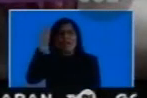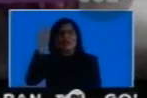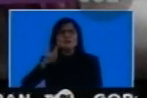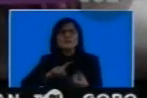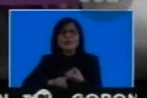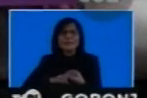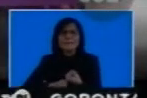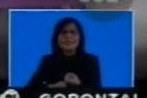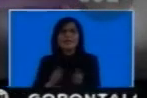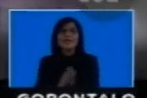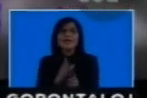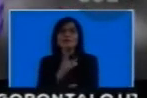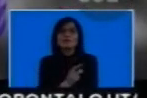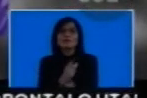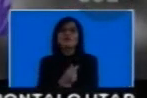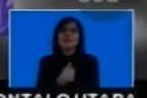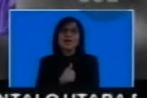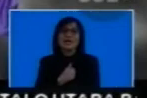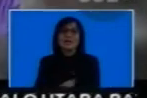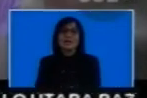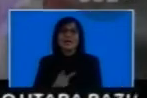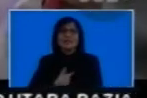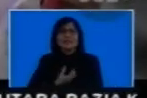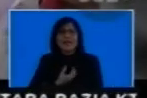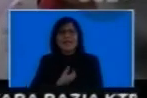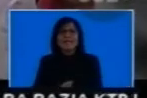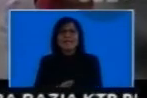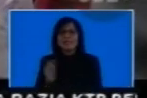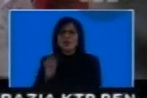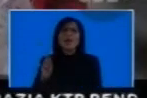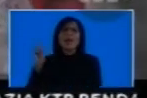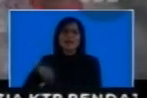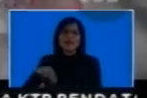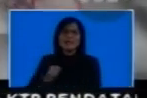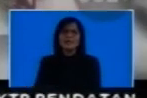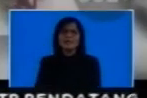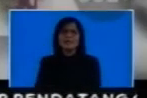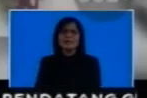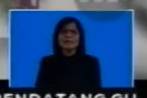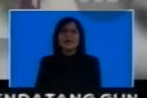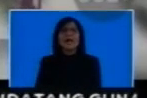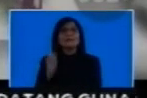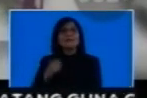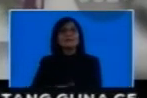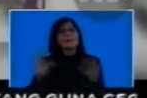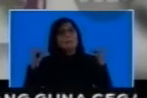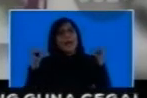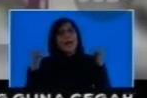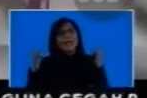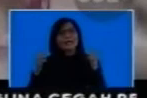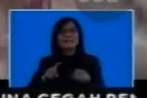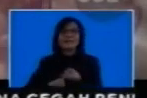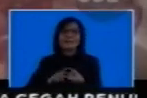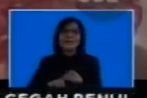rindu dengan teman-teman dan guru-guruku. Saya ingin kembali bersekolah karena saya bisa